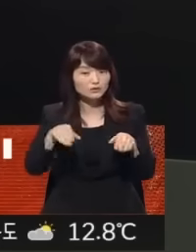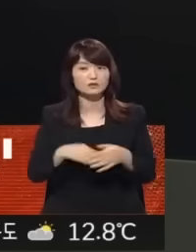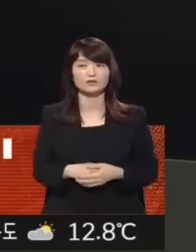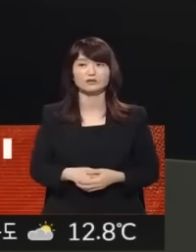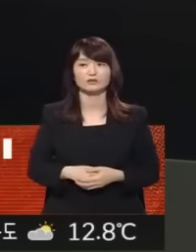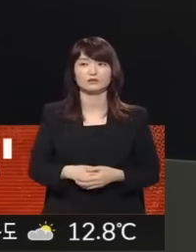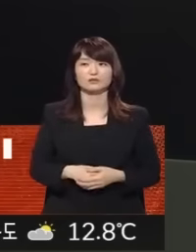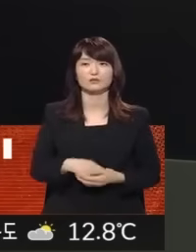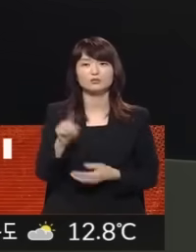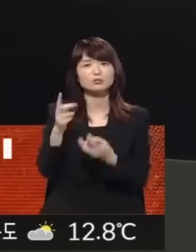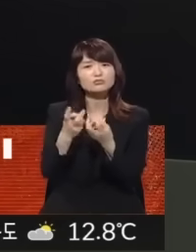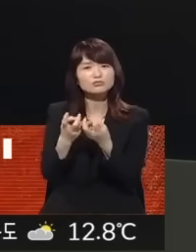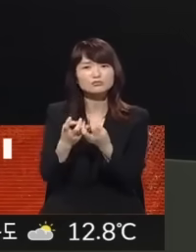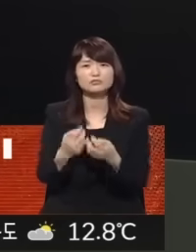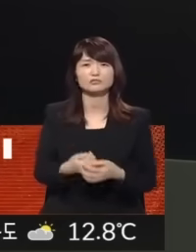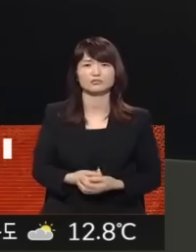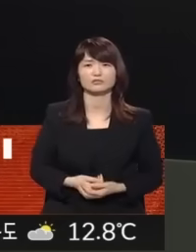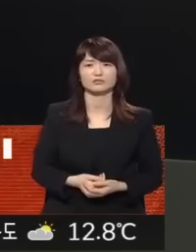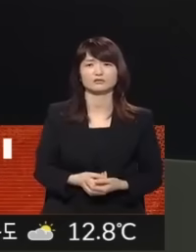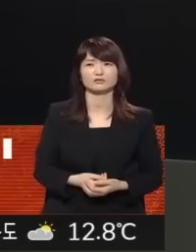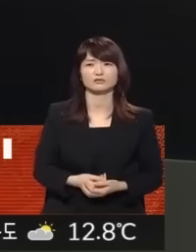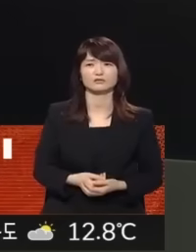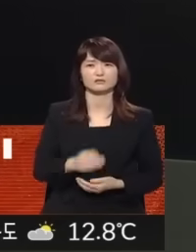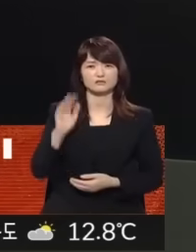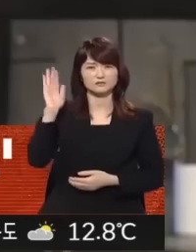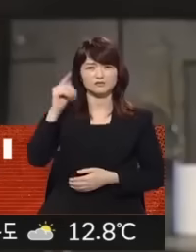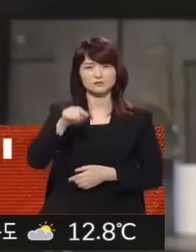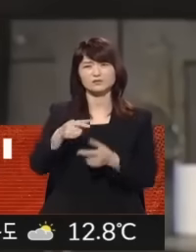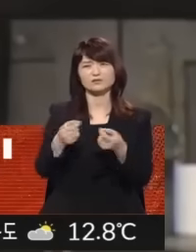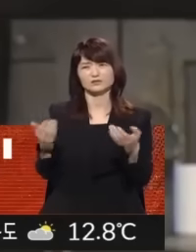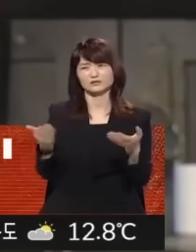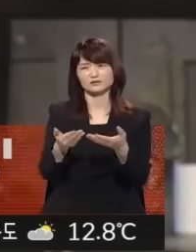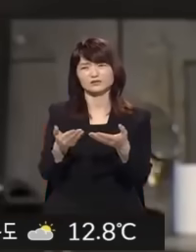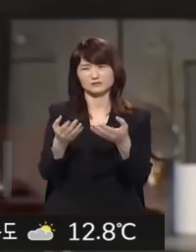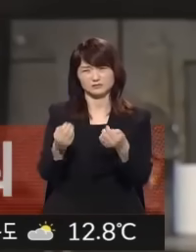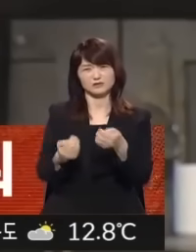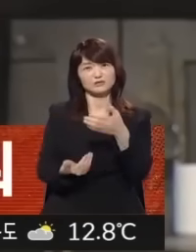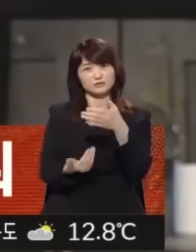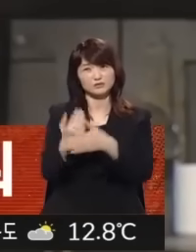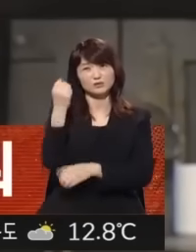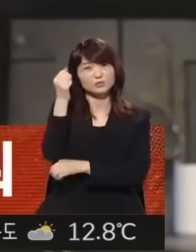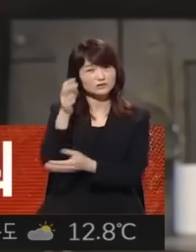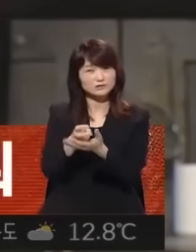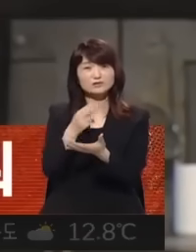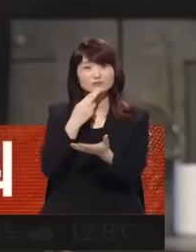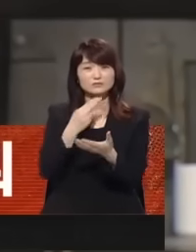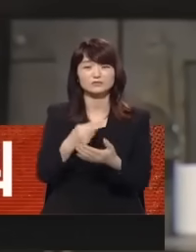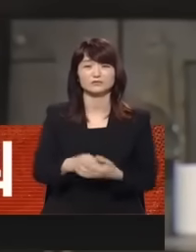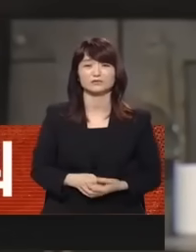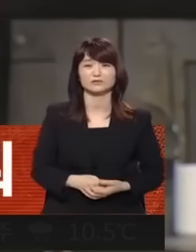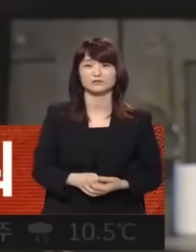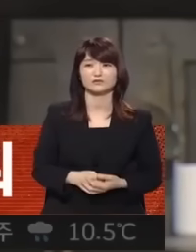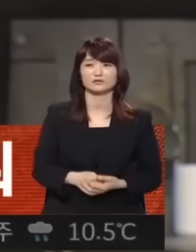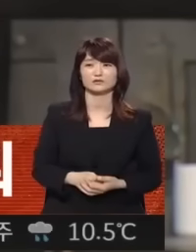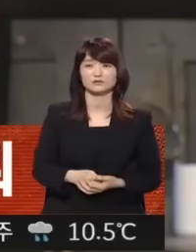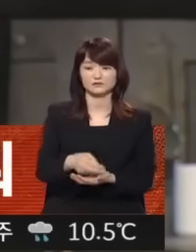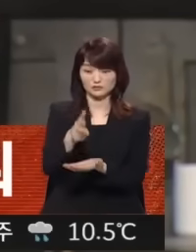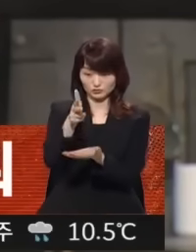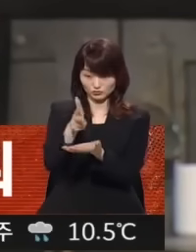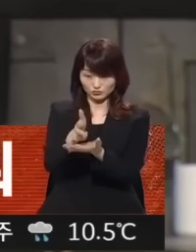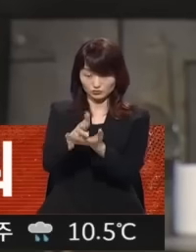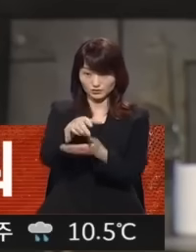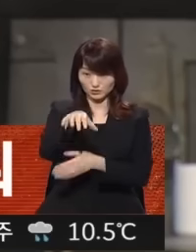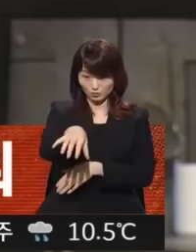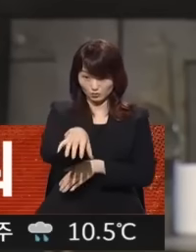있잖아요. 이거 어떻게 해야 됩니까? 그러면? 최근에 이제 이런 일들이 많이 발생을 합니다. 원칙은 사실 없습니다. 그렇지만 주차 공간은